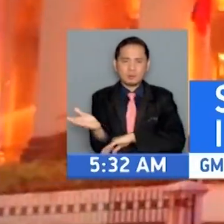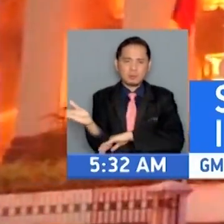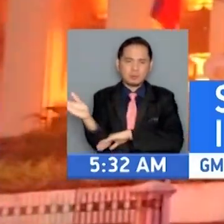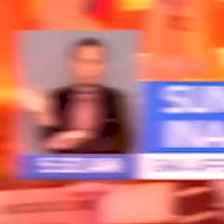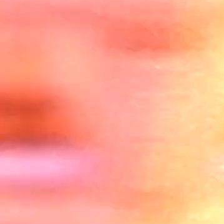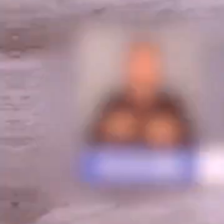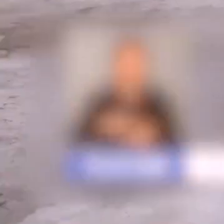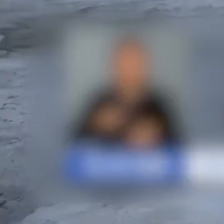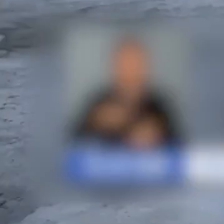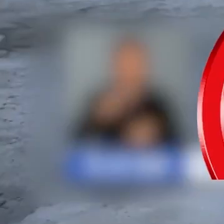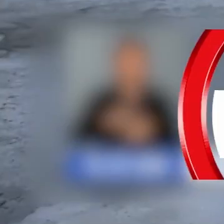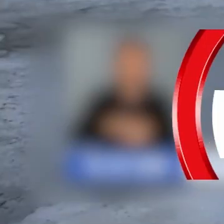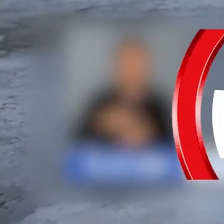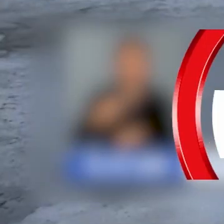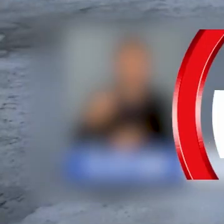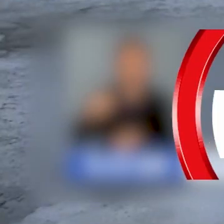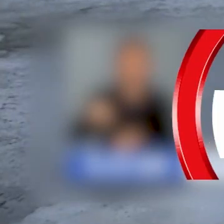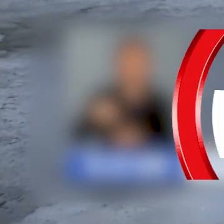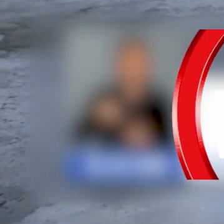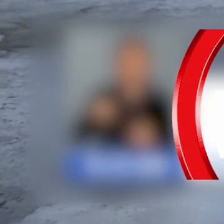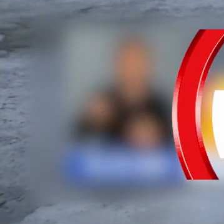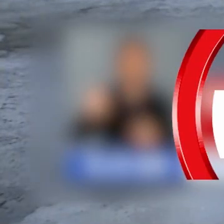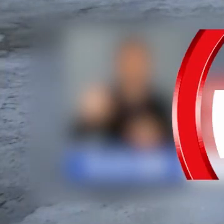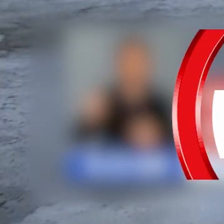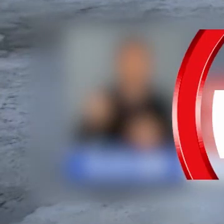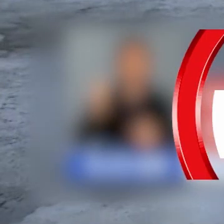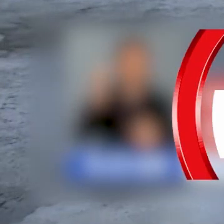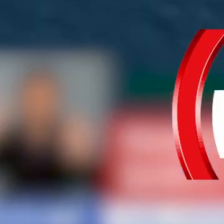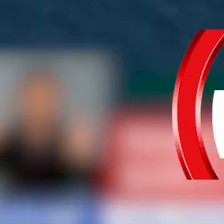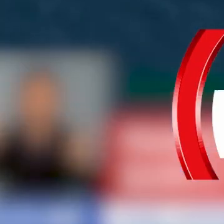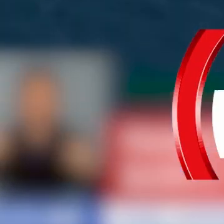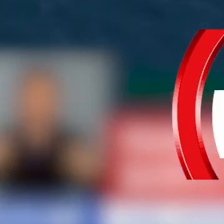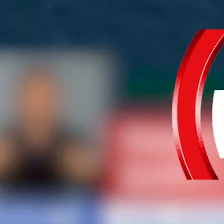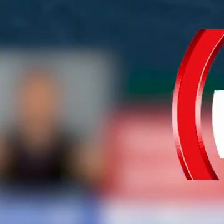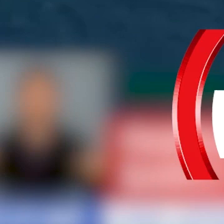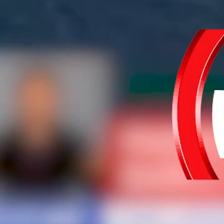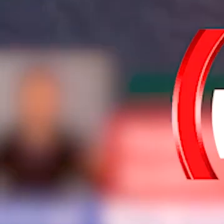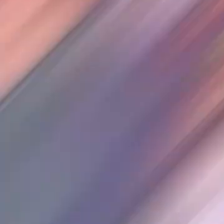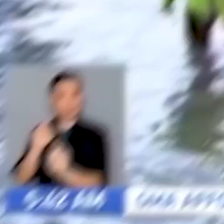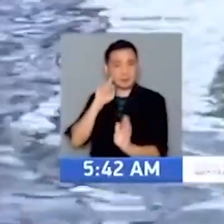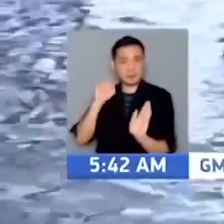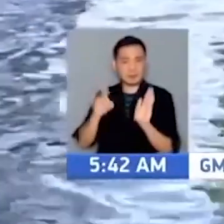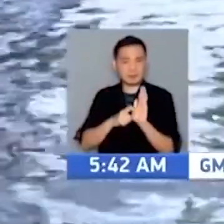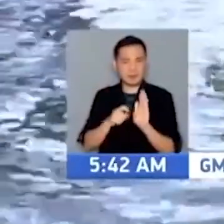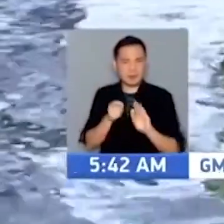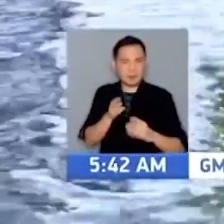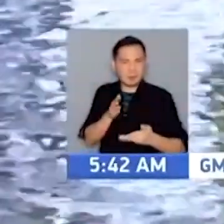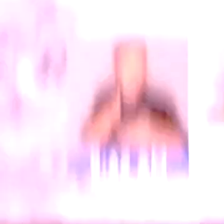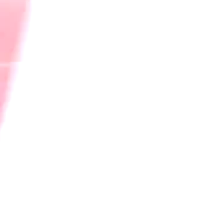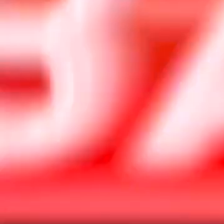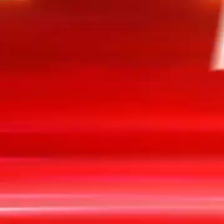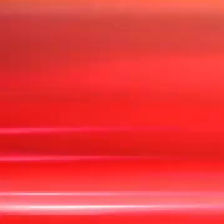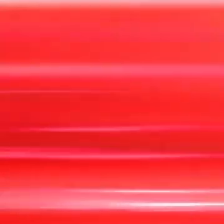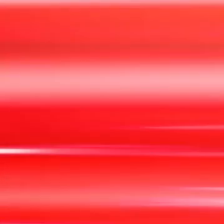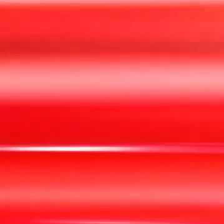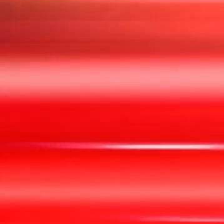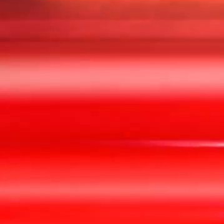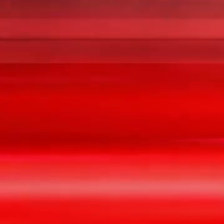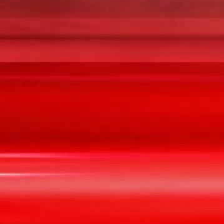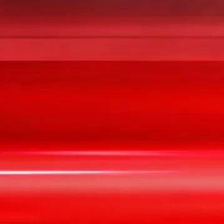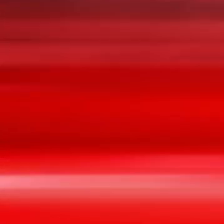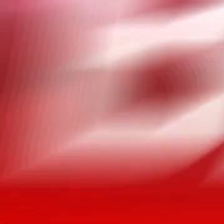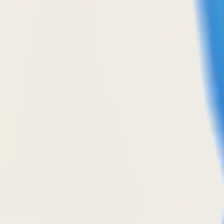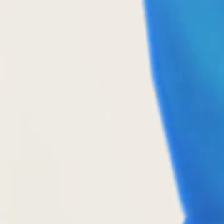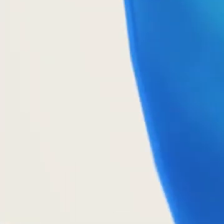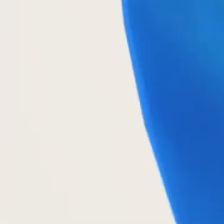post office building. Mainit pa rin po kasi ang issue tungkol nga po sa pambubomba ng tubig ng China Coast Guard. Tinubog pa rin sa tubig baha. Unang